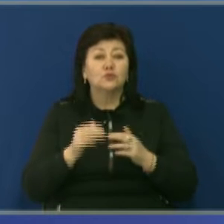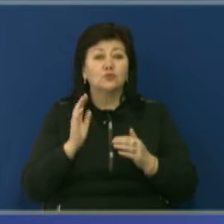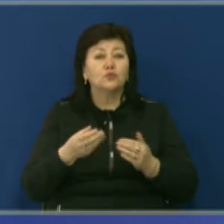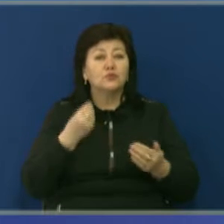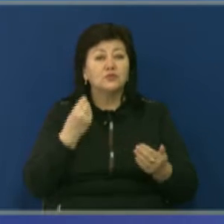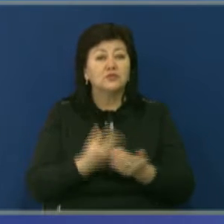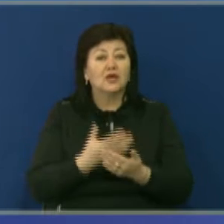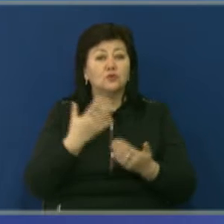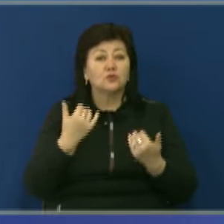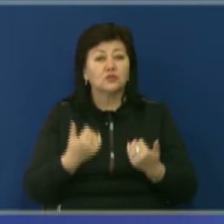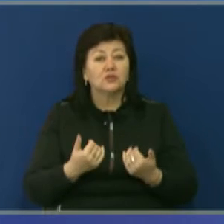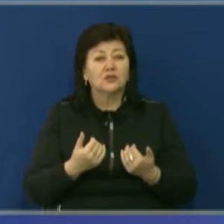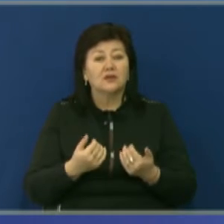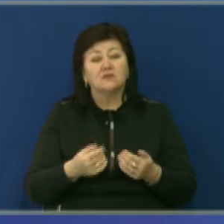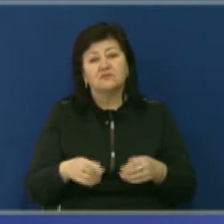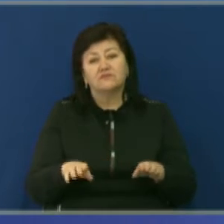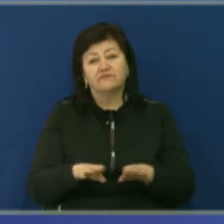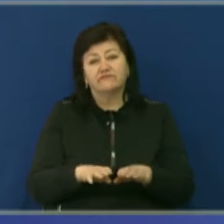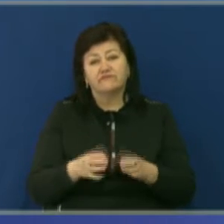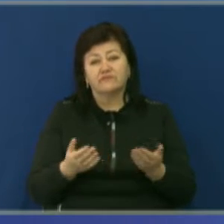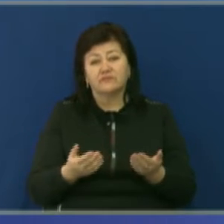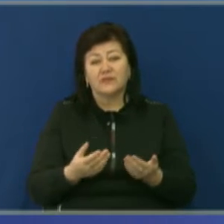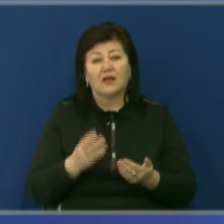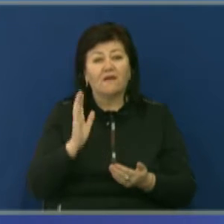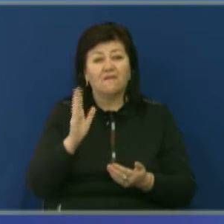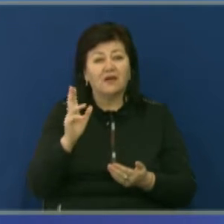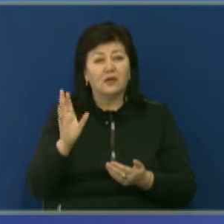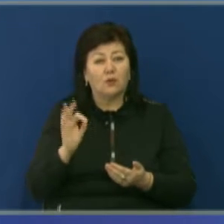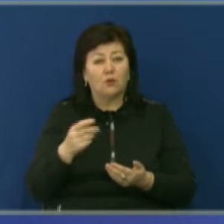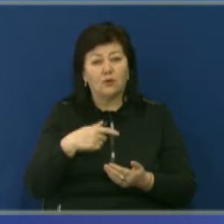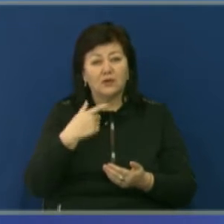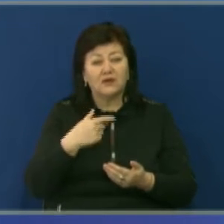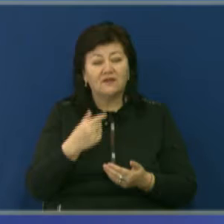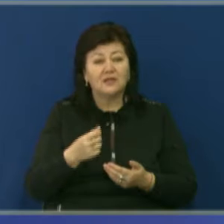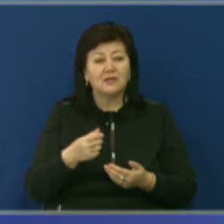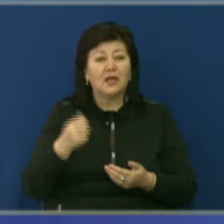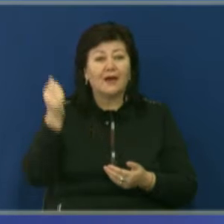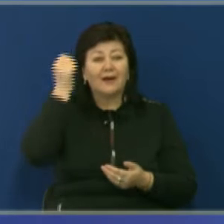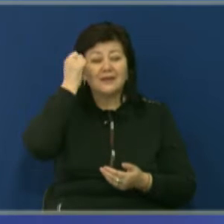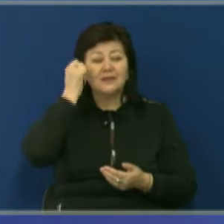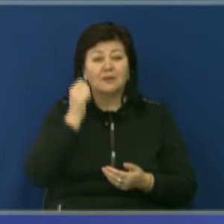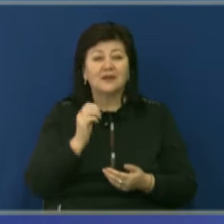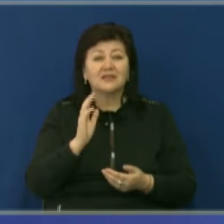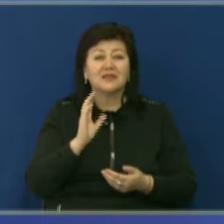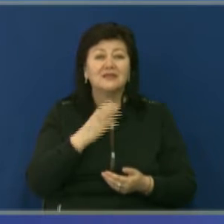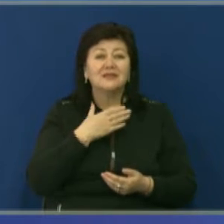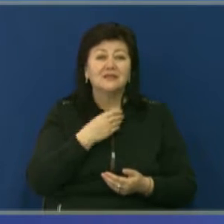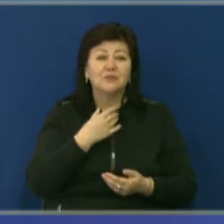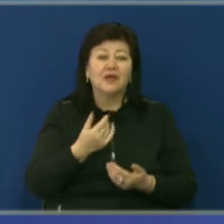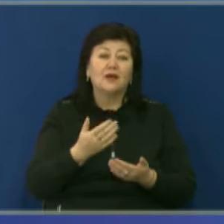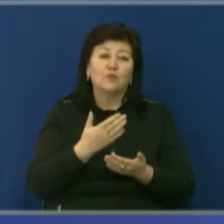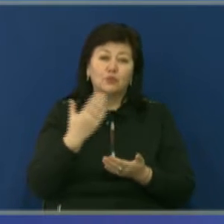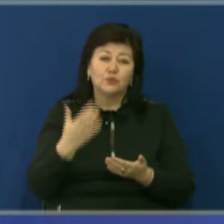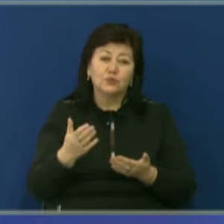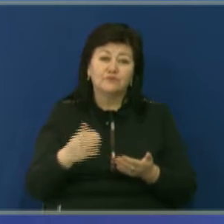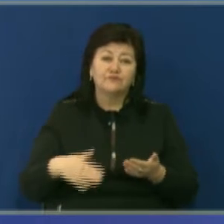қымбат деген ақпарат шындыққа жанаспайды. Бұл туралы Шығыс Қазақстан облыстық әкімдігінен мәлімдеді. Естеріңізге салсақ, Семейде қатты тұрмыстық